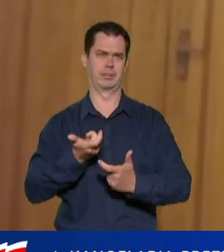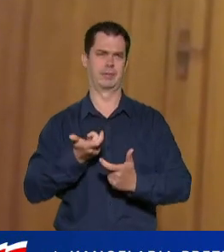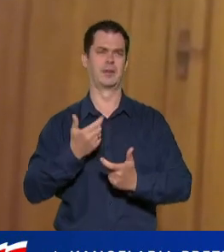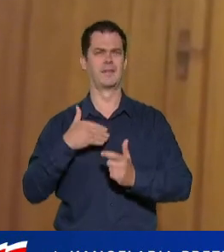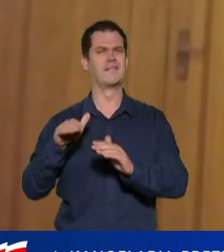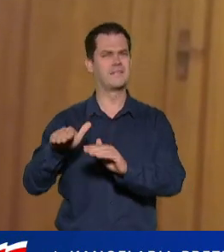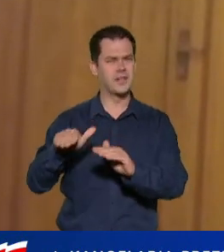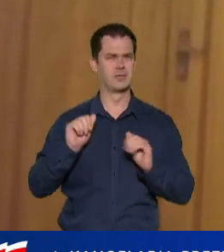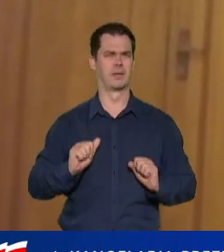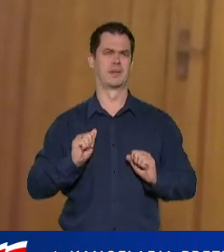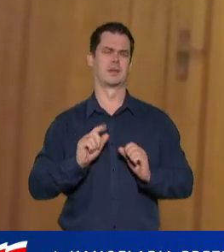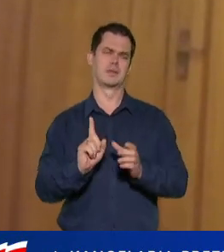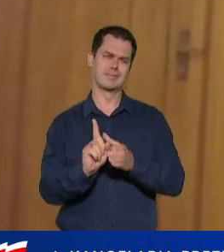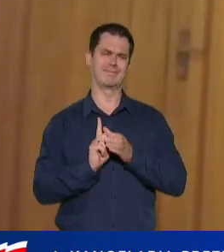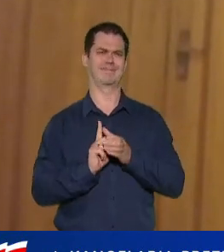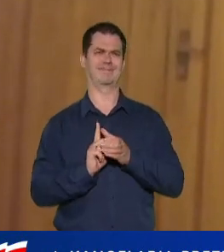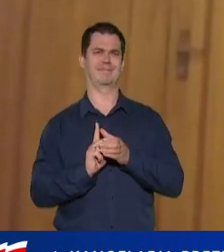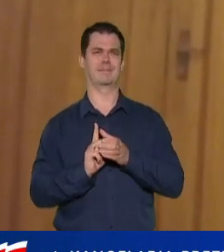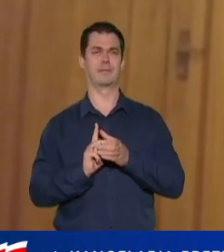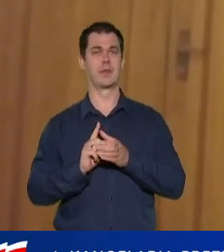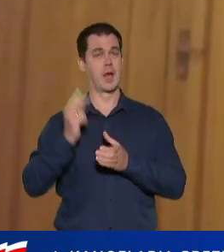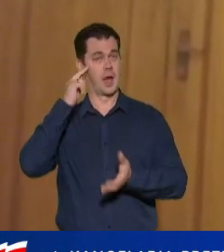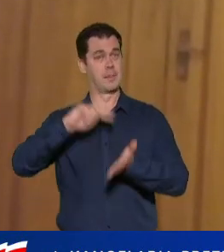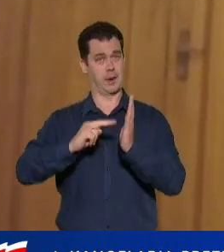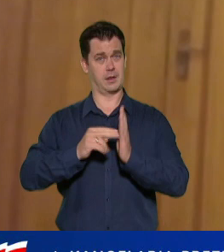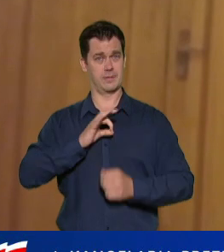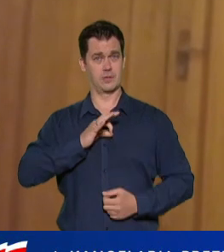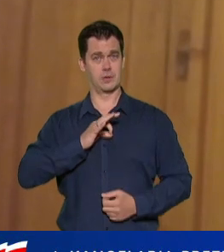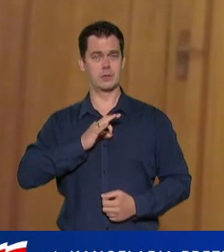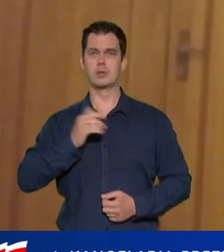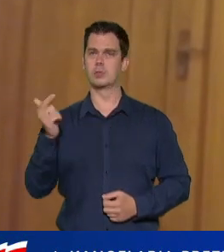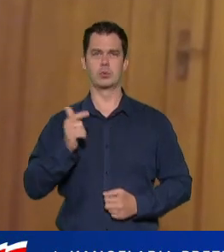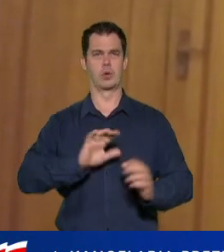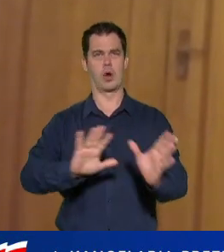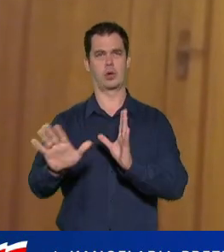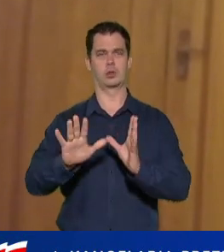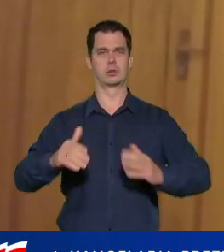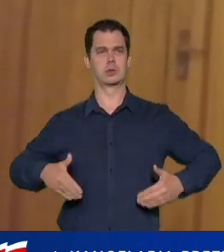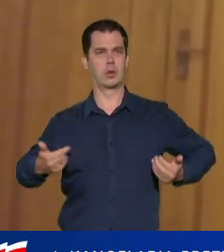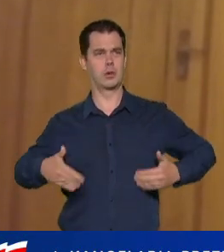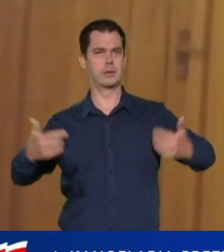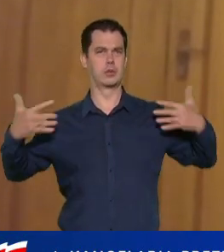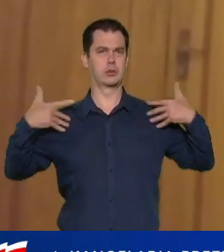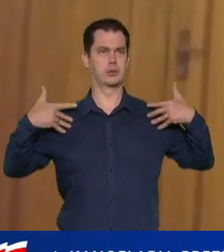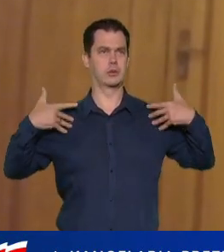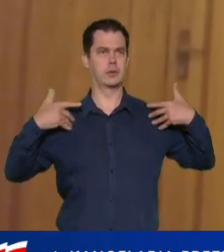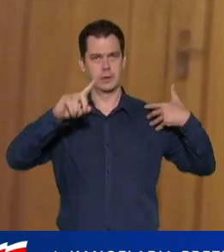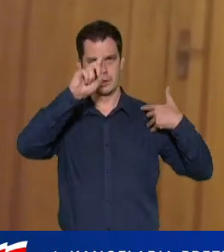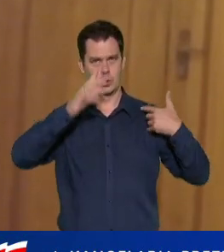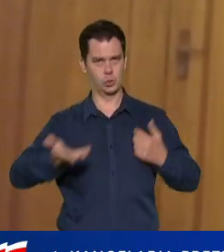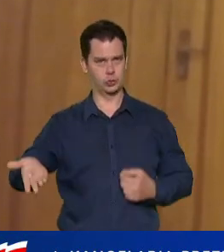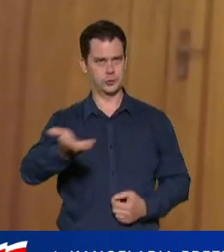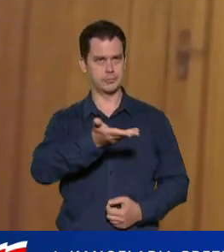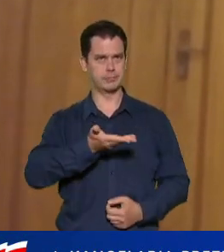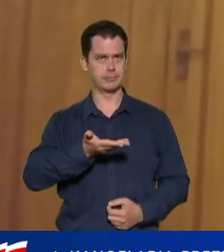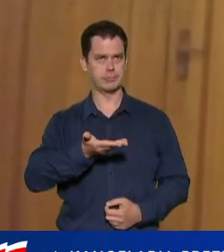typu działania. Nasza strategia polega na chronieniu zdrowia i życia ludzi